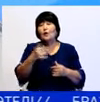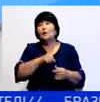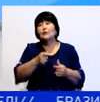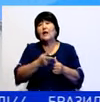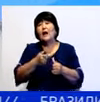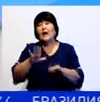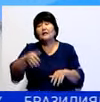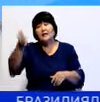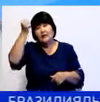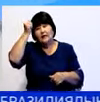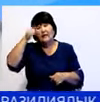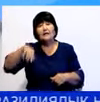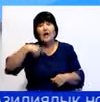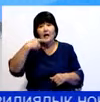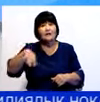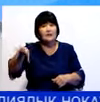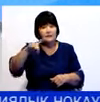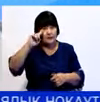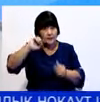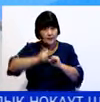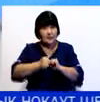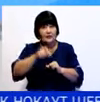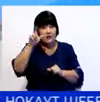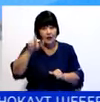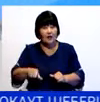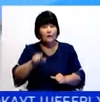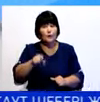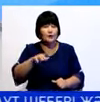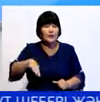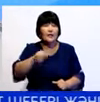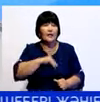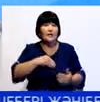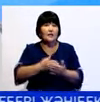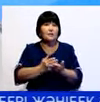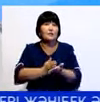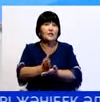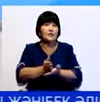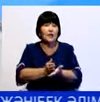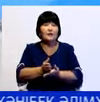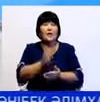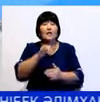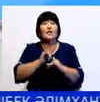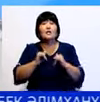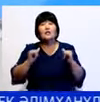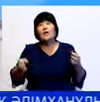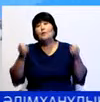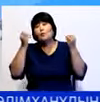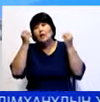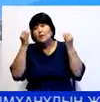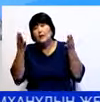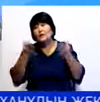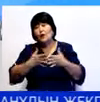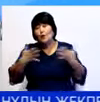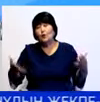қалған, елдің аузында жүрген ағамыз осы елде қызмет жасаған тұсында елдің дамуы мен мәдениетіне